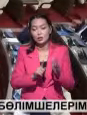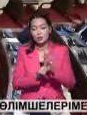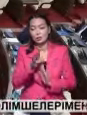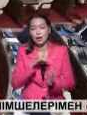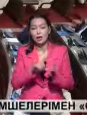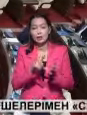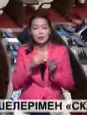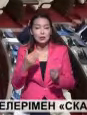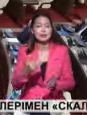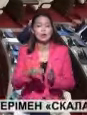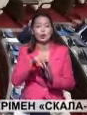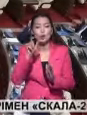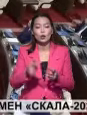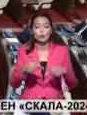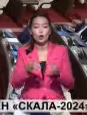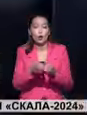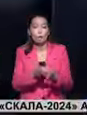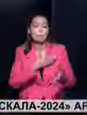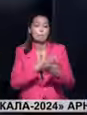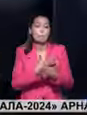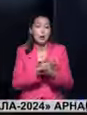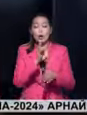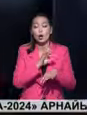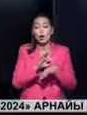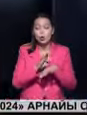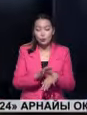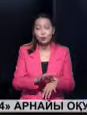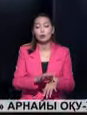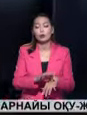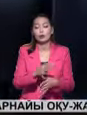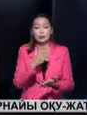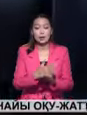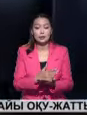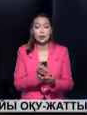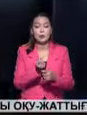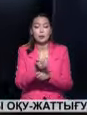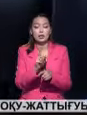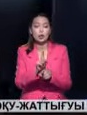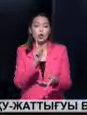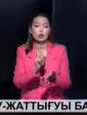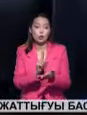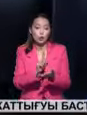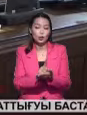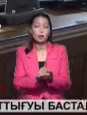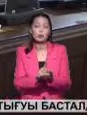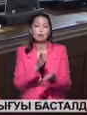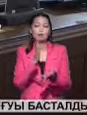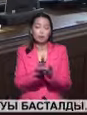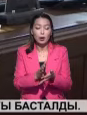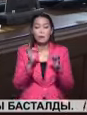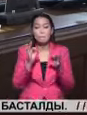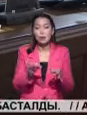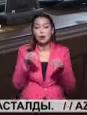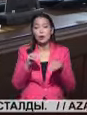жолдауда депутаттық корпусының белсенді жұмысын ерекше атап өтті. Бірқатар тапсырмалар тікелей депутаттарға